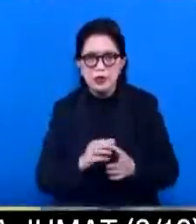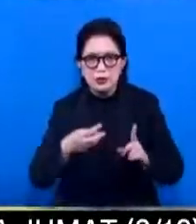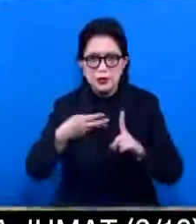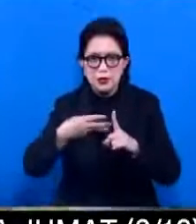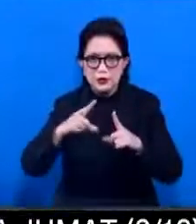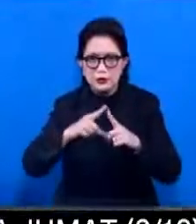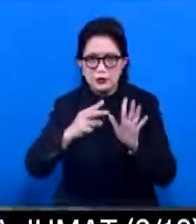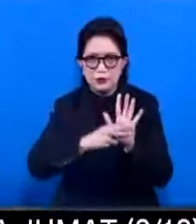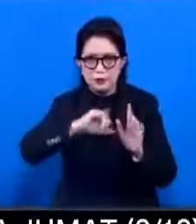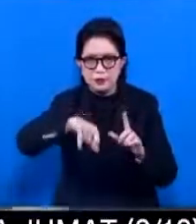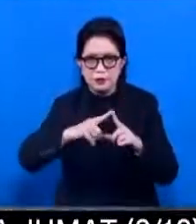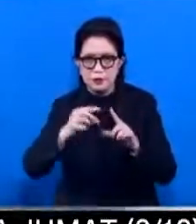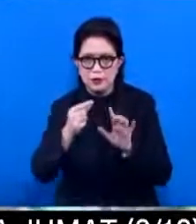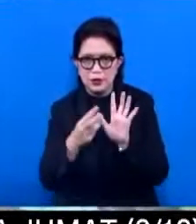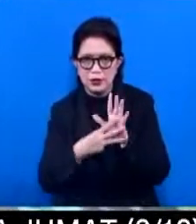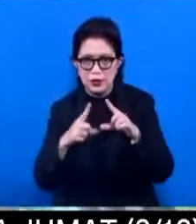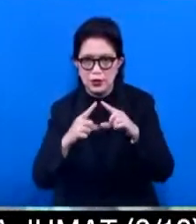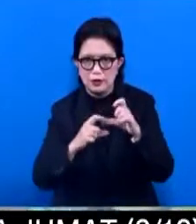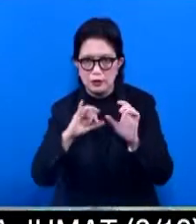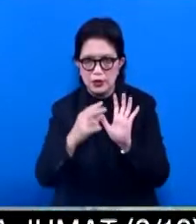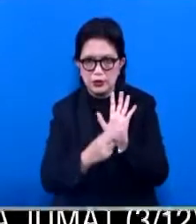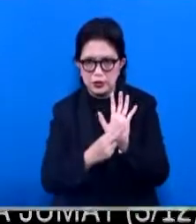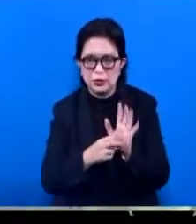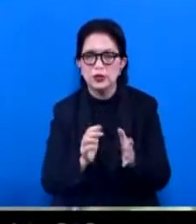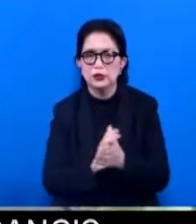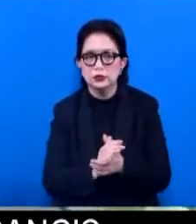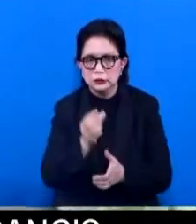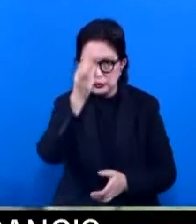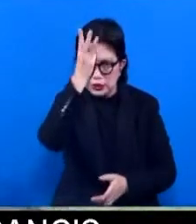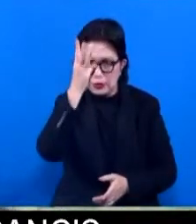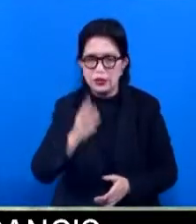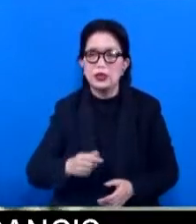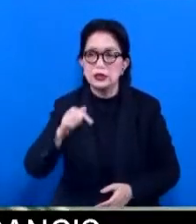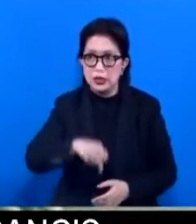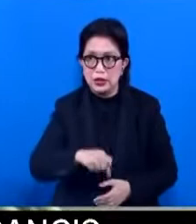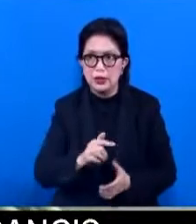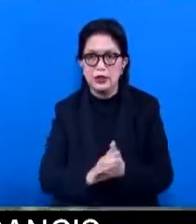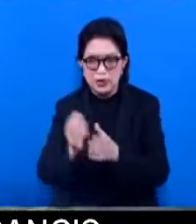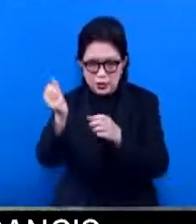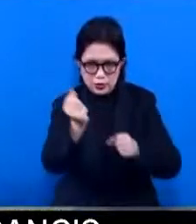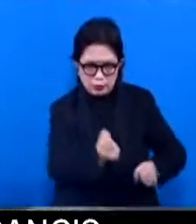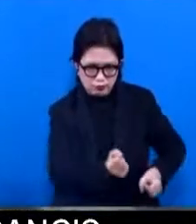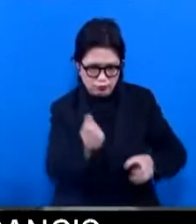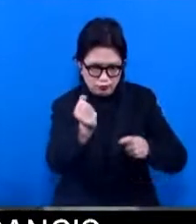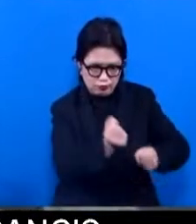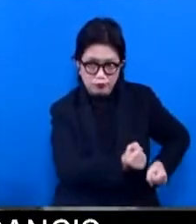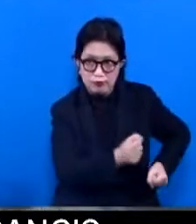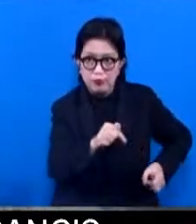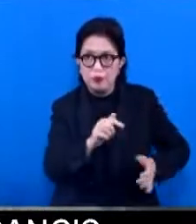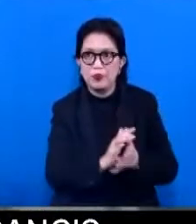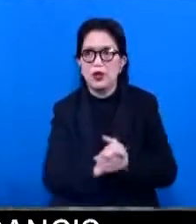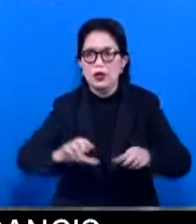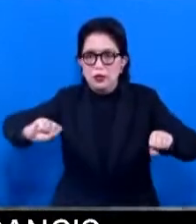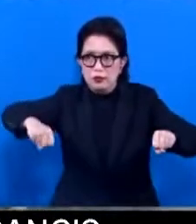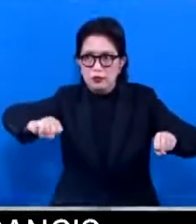mobil box bermuatan limbah medis terguling dan menimpa seorang pengendara sepeda motor pada Jumat sore. Akibatnya, pengendara sepeda motor tewas di